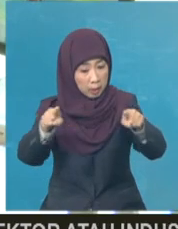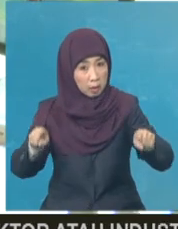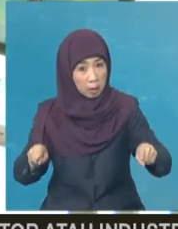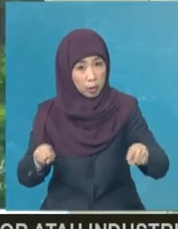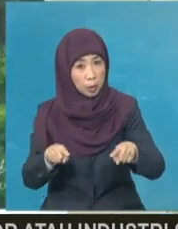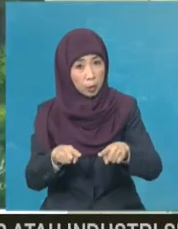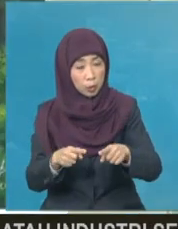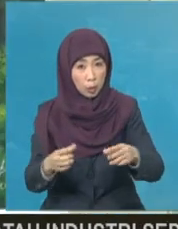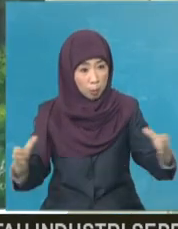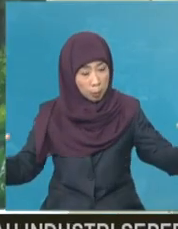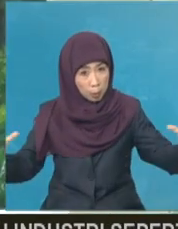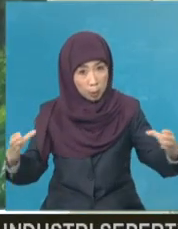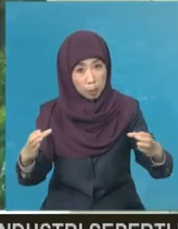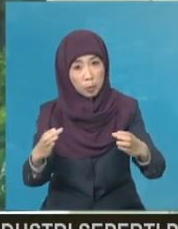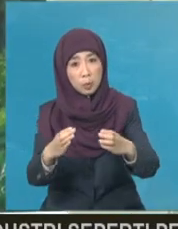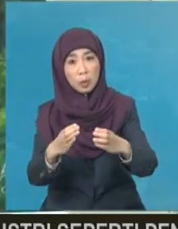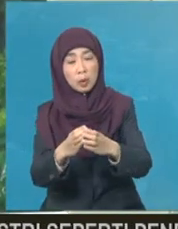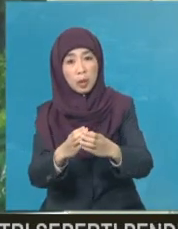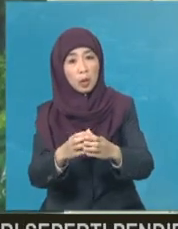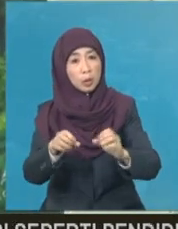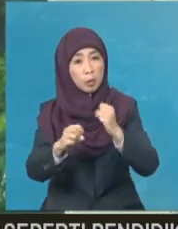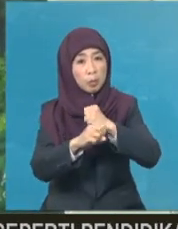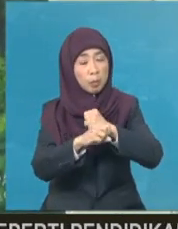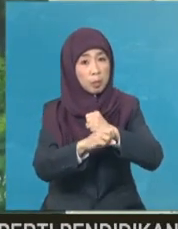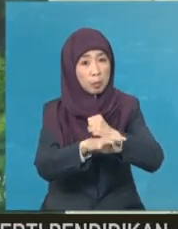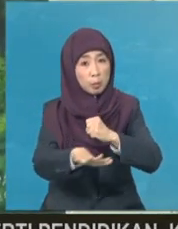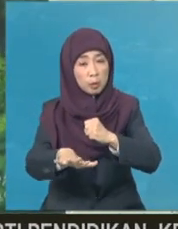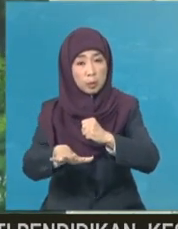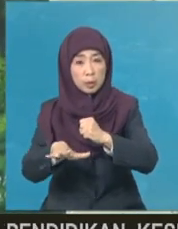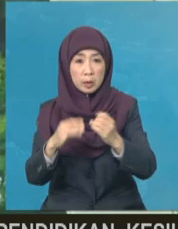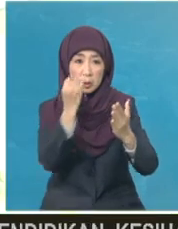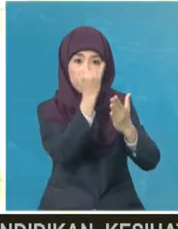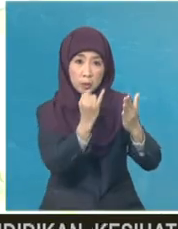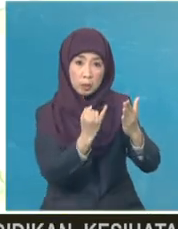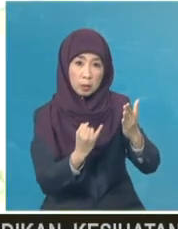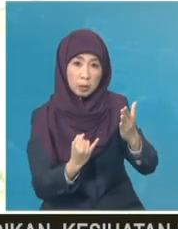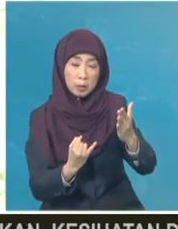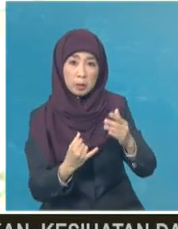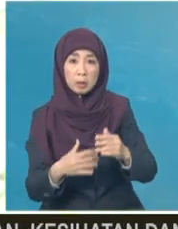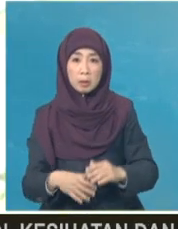untuk mengumpul para pelukis sebagai sama-sama mempromosikan lukisan-lukisan mereka